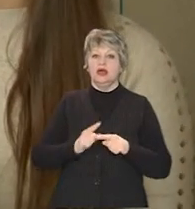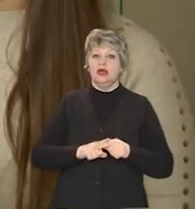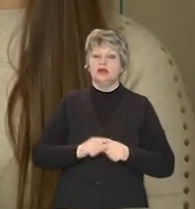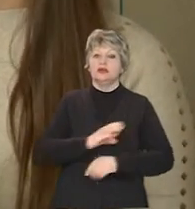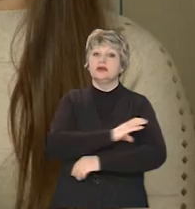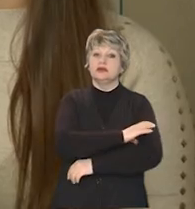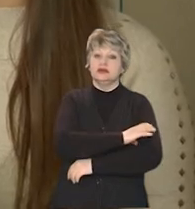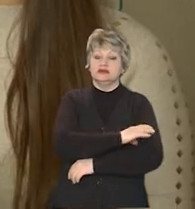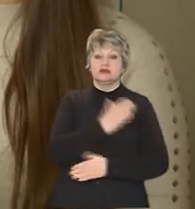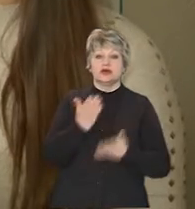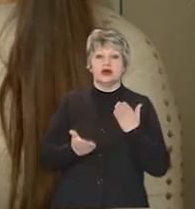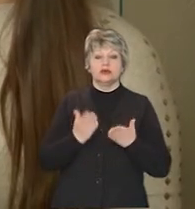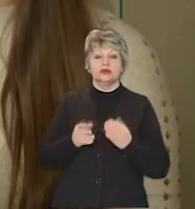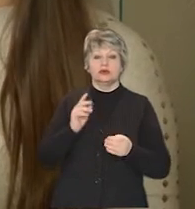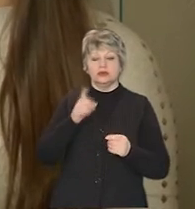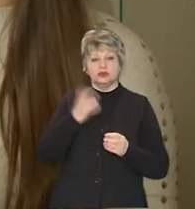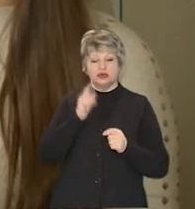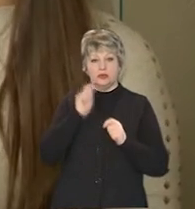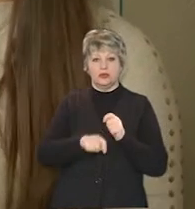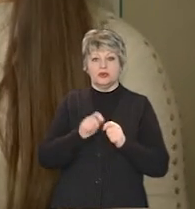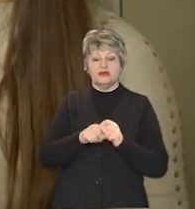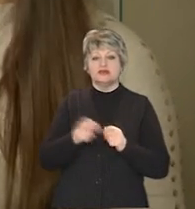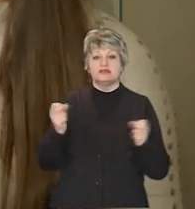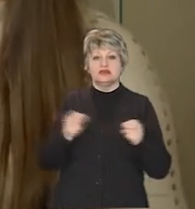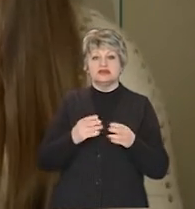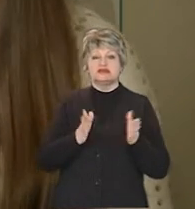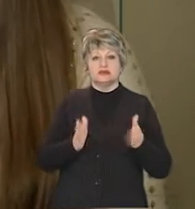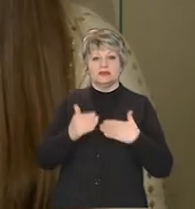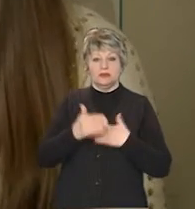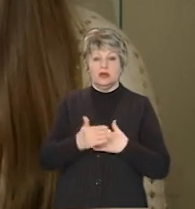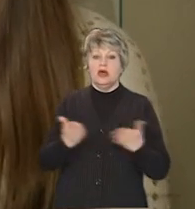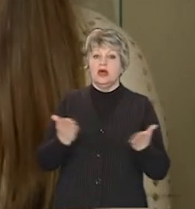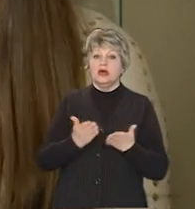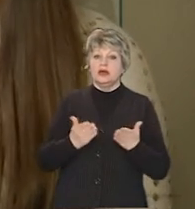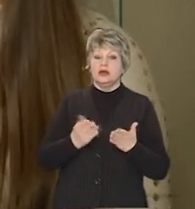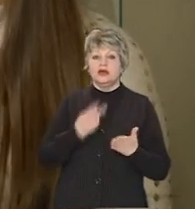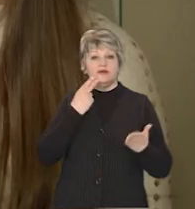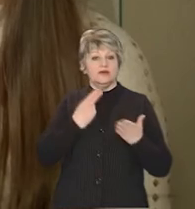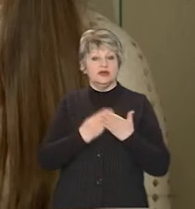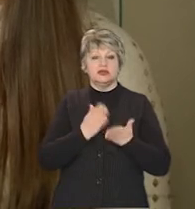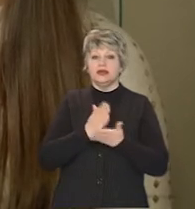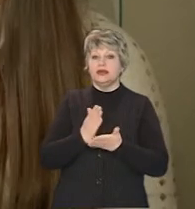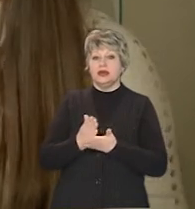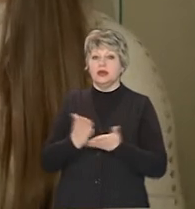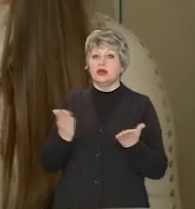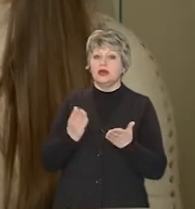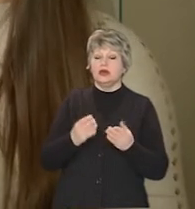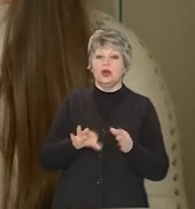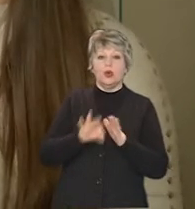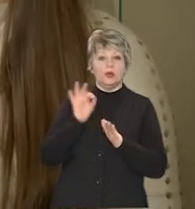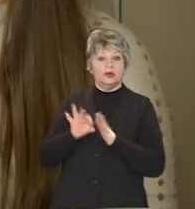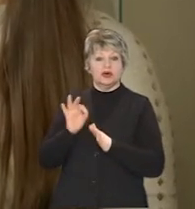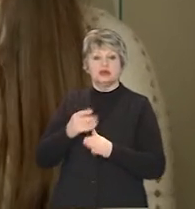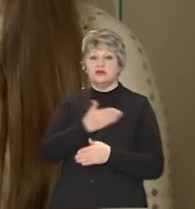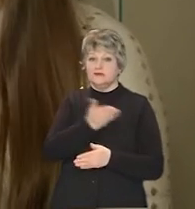це артеріальний тиск, який вимірюють тонометром. За яким принципом він працює, які види тонометрів існують та який із